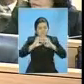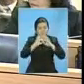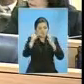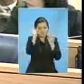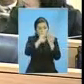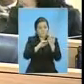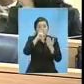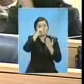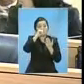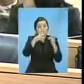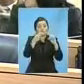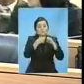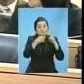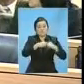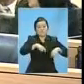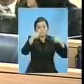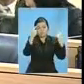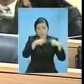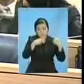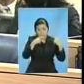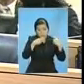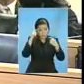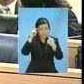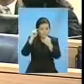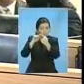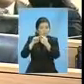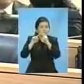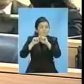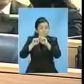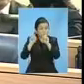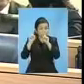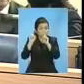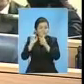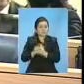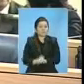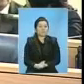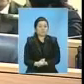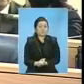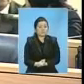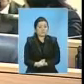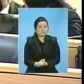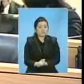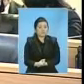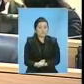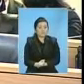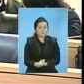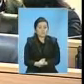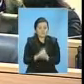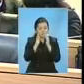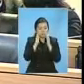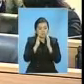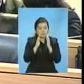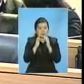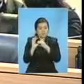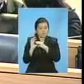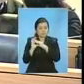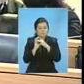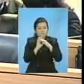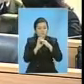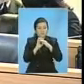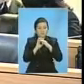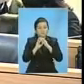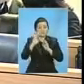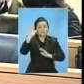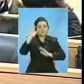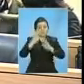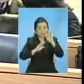คือความขัดแย้งในเรื่องความเชื่อประชาธิปไตยจะต้องประก